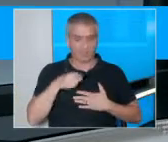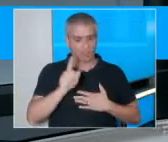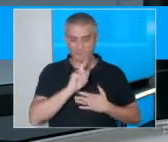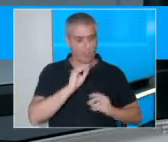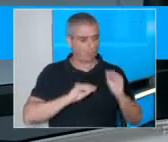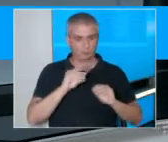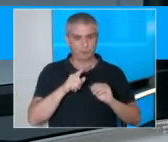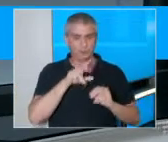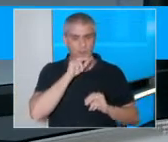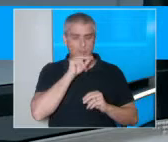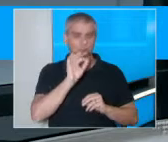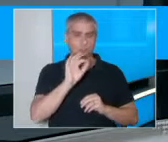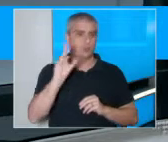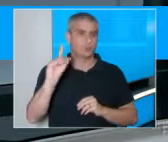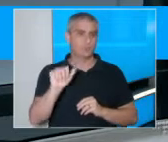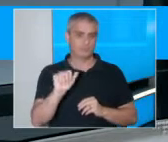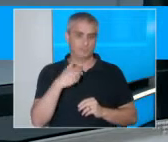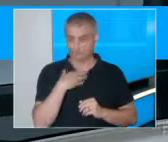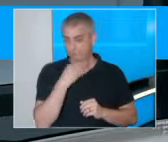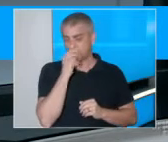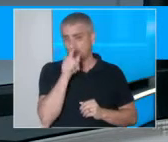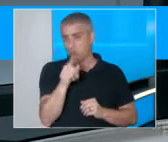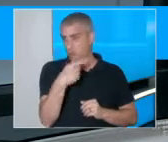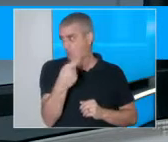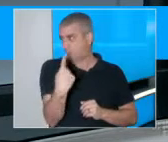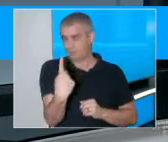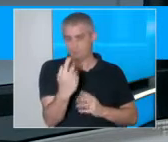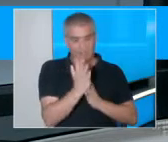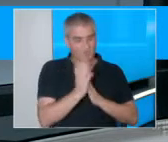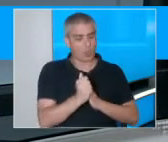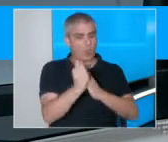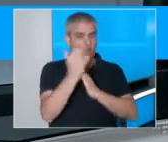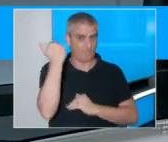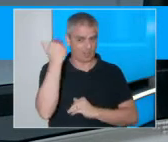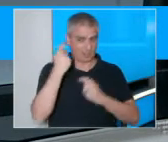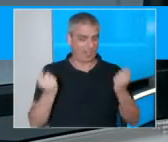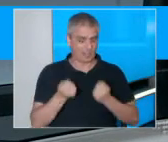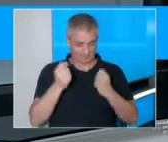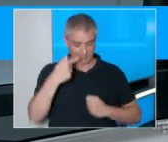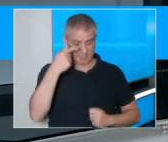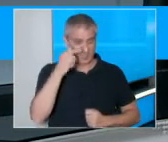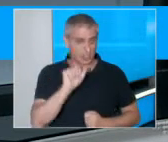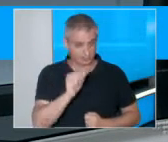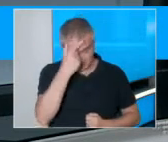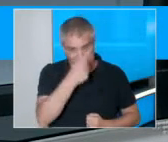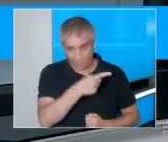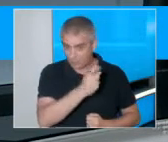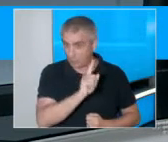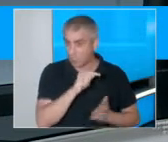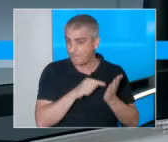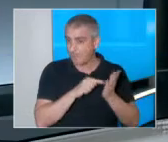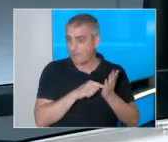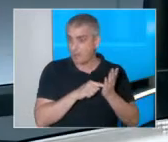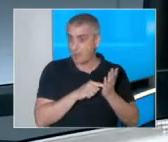לא משתמש בטרמינולוגיה של דודי אמסלי. ואני שואל דווקא אותך, אתה הרי הובלת בדישתו את הקמפיין של גדעון סער, האם לא